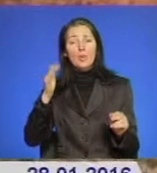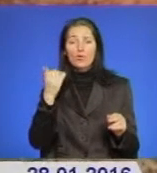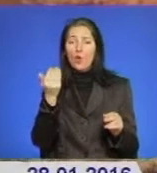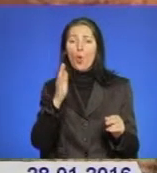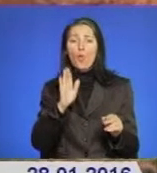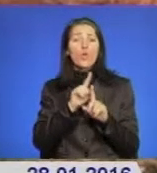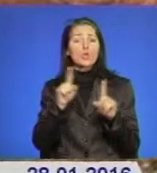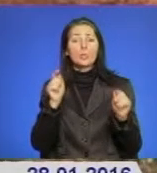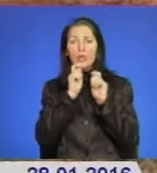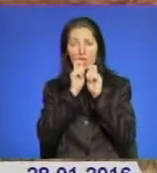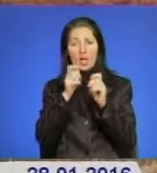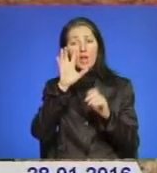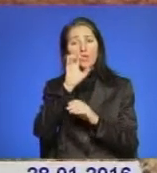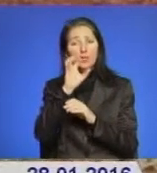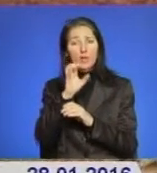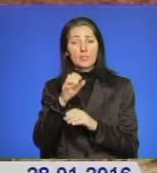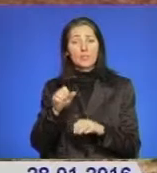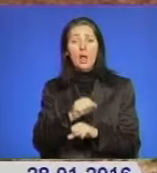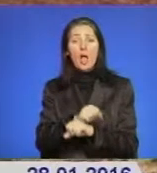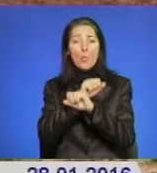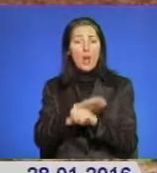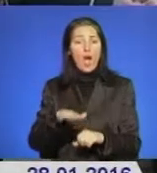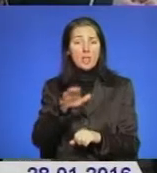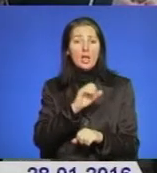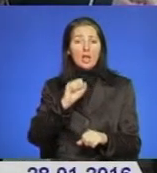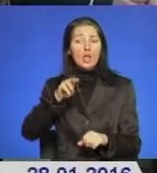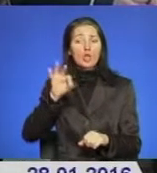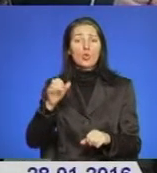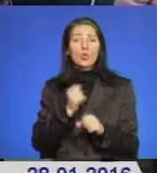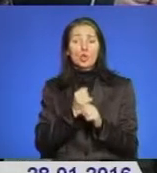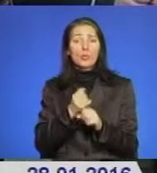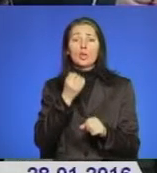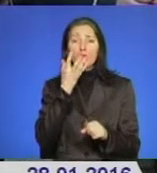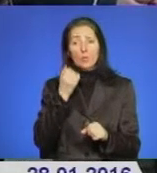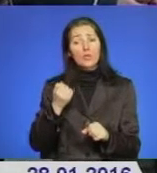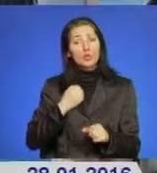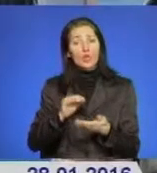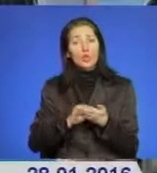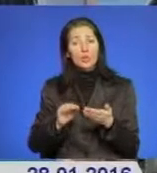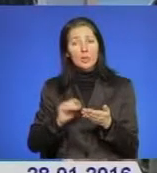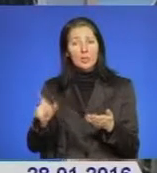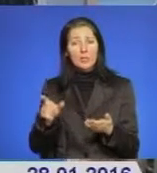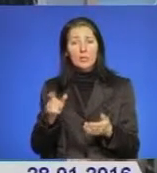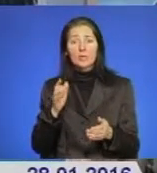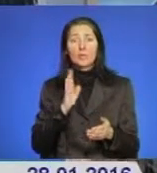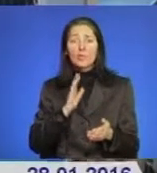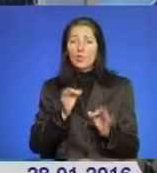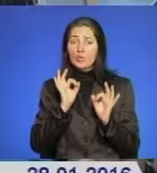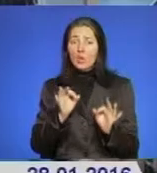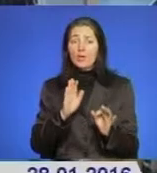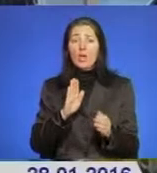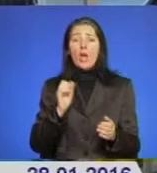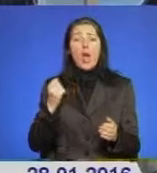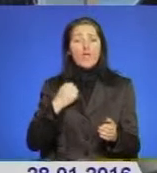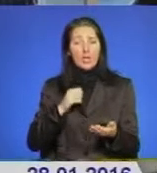до фотографування. Майдан і АТО зростили доброго військового кореспондента. Віктор ставав воєнкором справжнім. Дуже багато